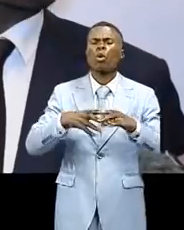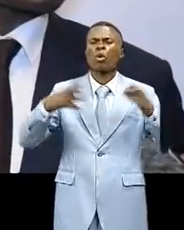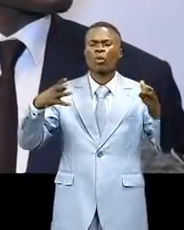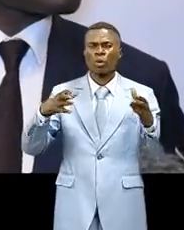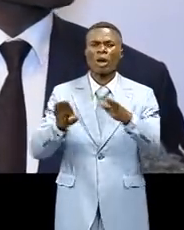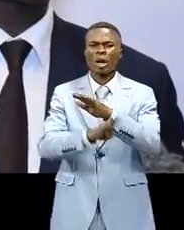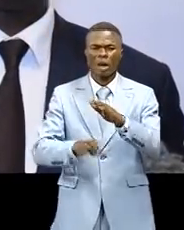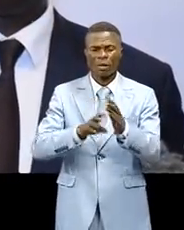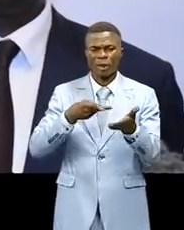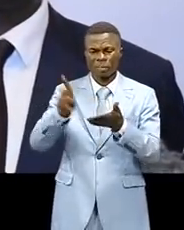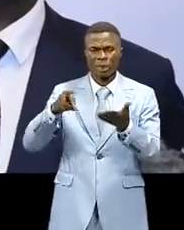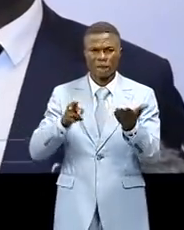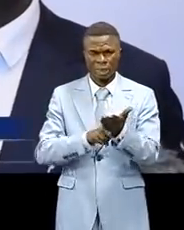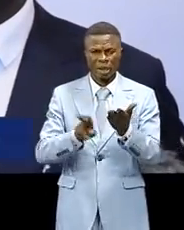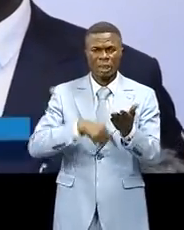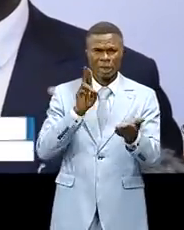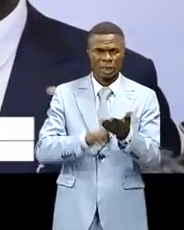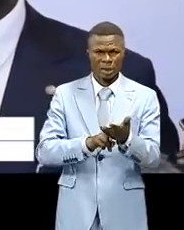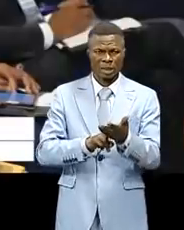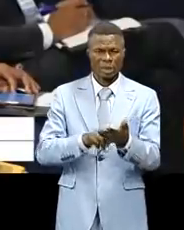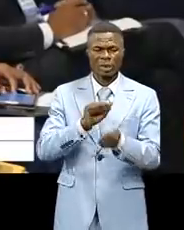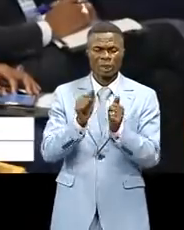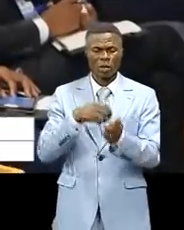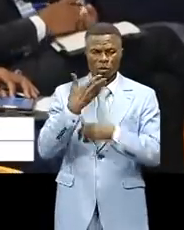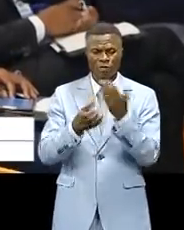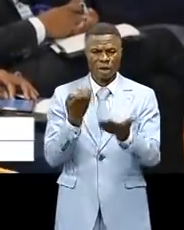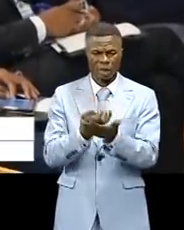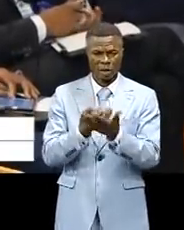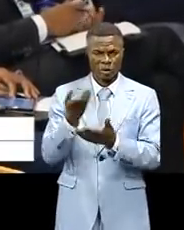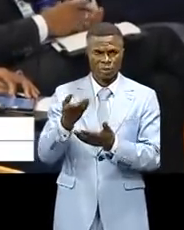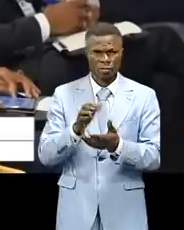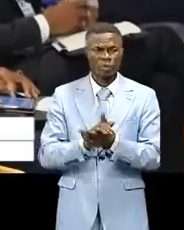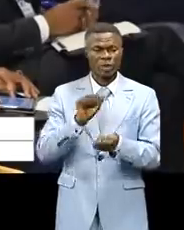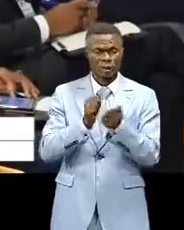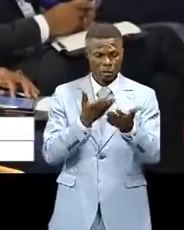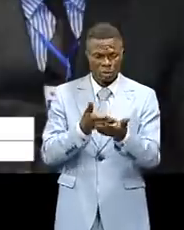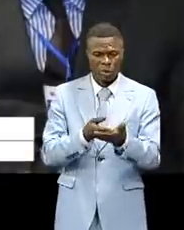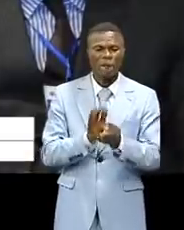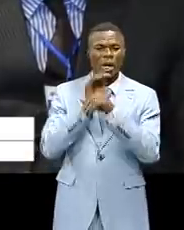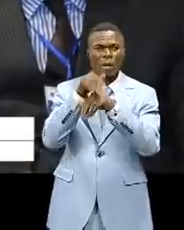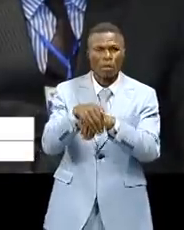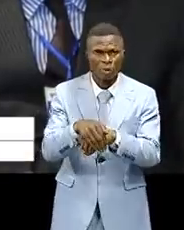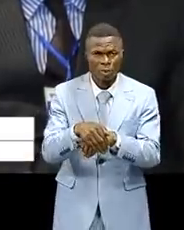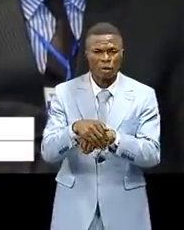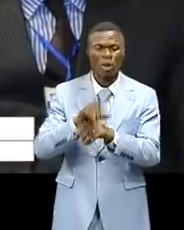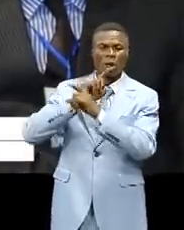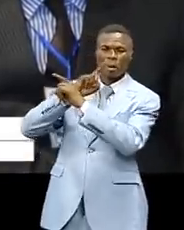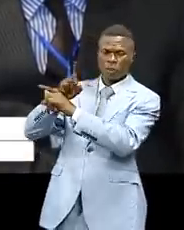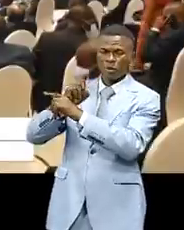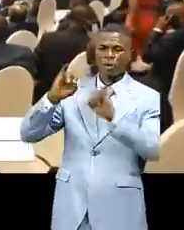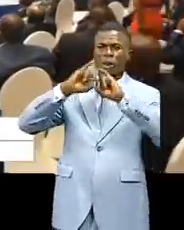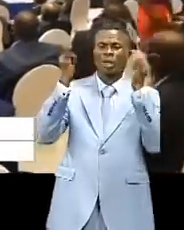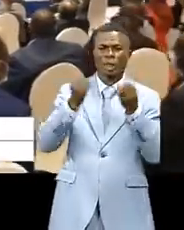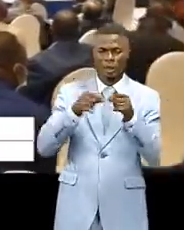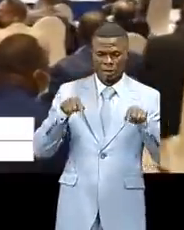de taxation en matière d accès ces systèmes de traçabilité va contribuer à la protection de l'industrie locale